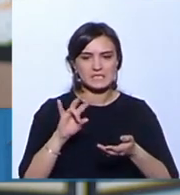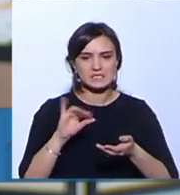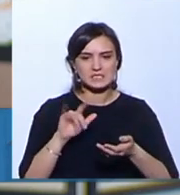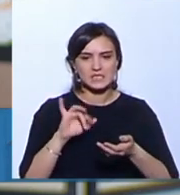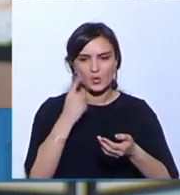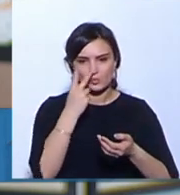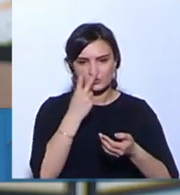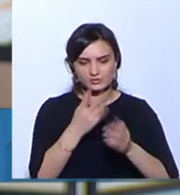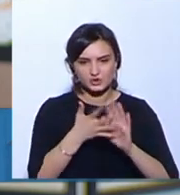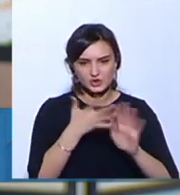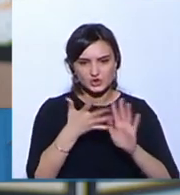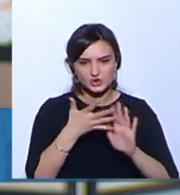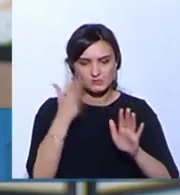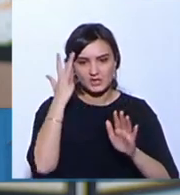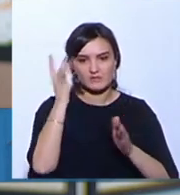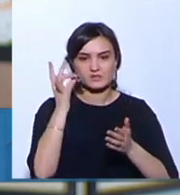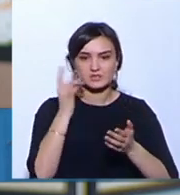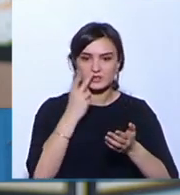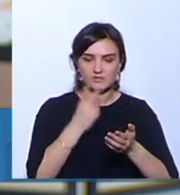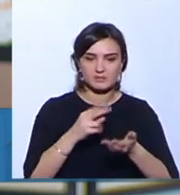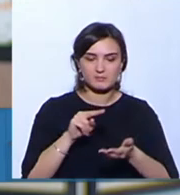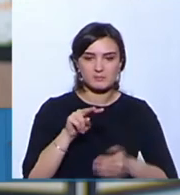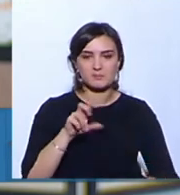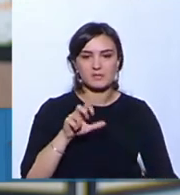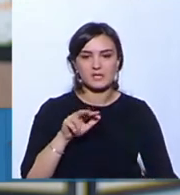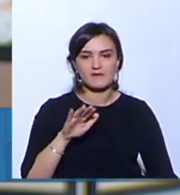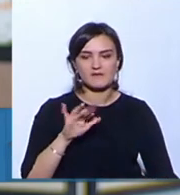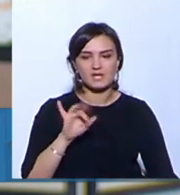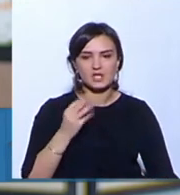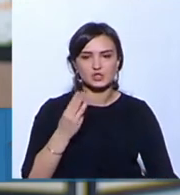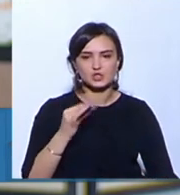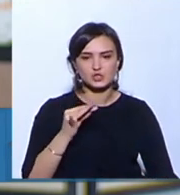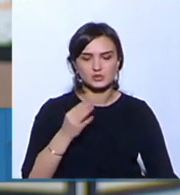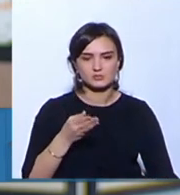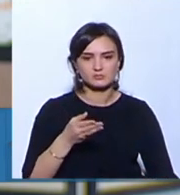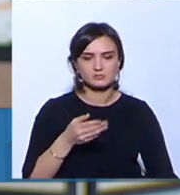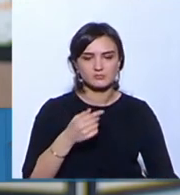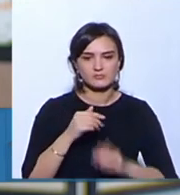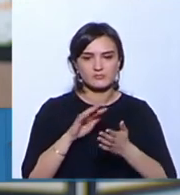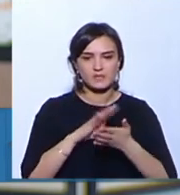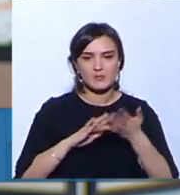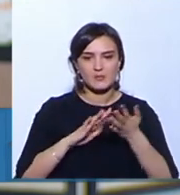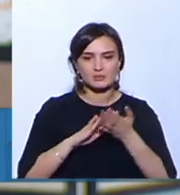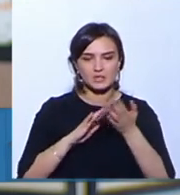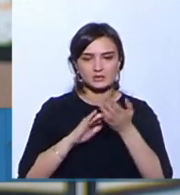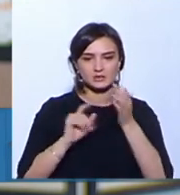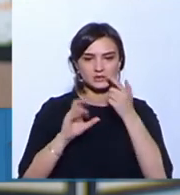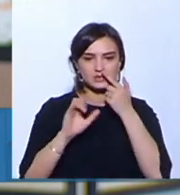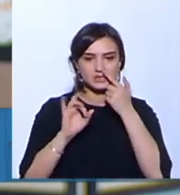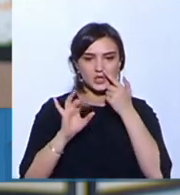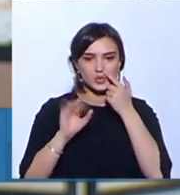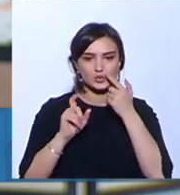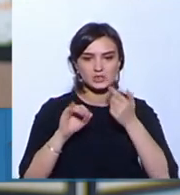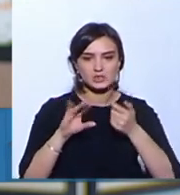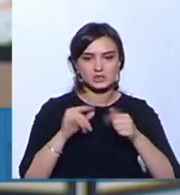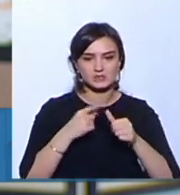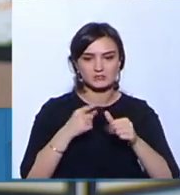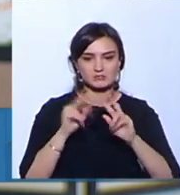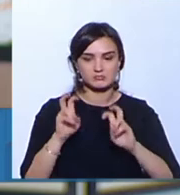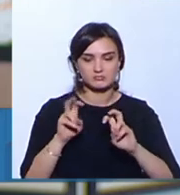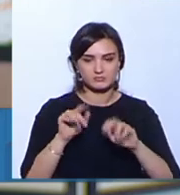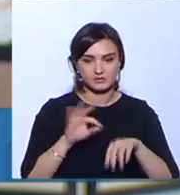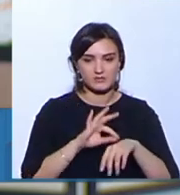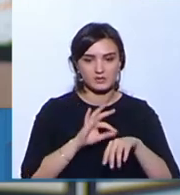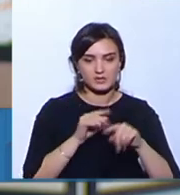ნიშნები თავის ტკივილის ხარჯით, პლევრაში გამონადენი, ვინაიდან სეროზიტით მიდის ეს